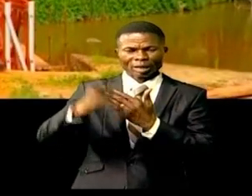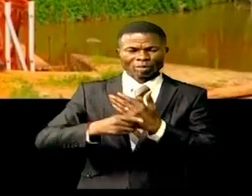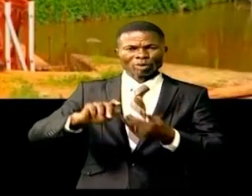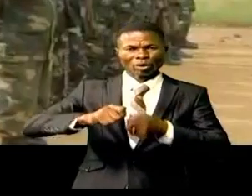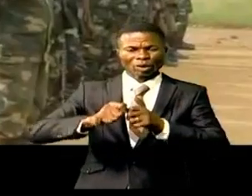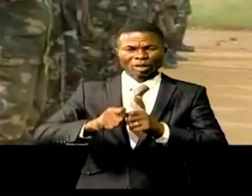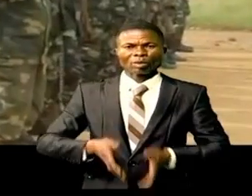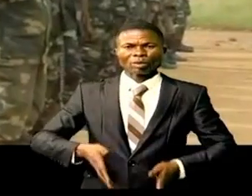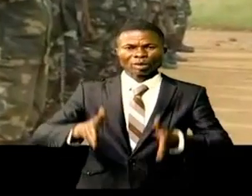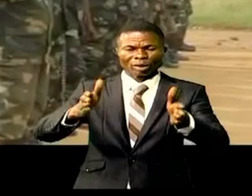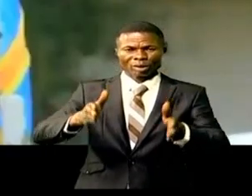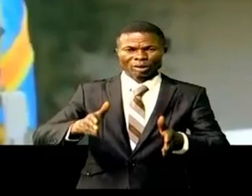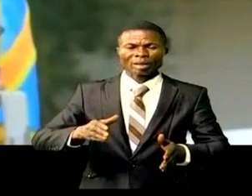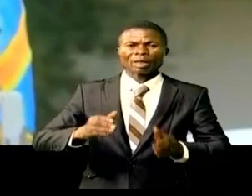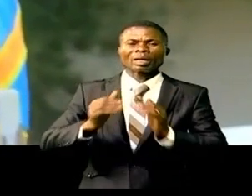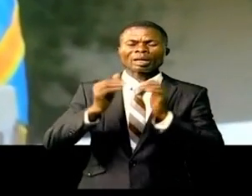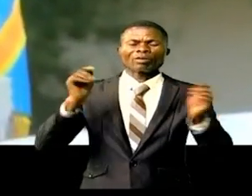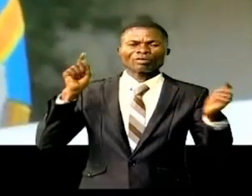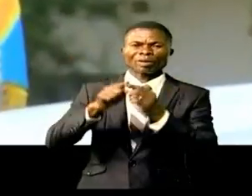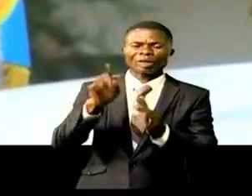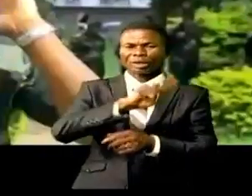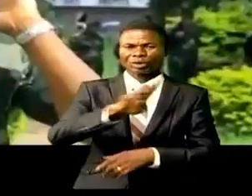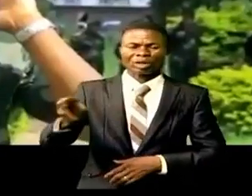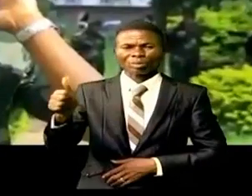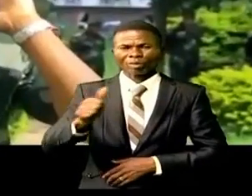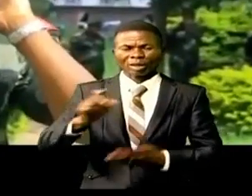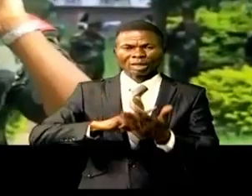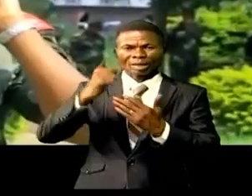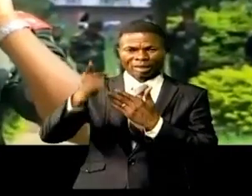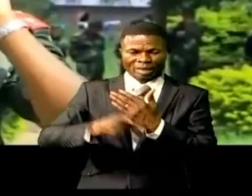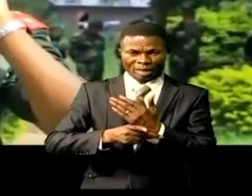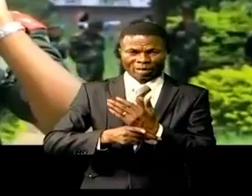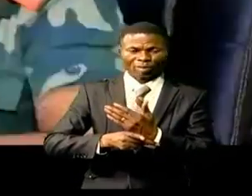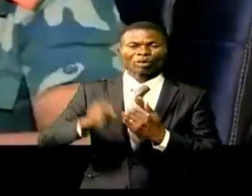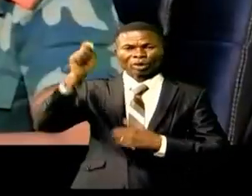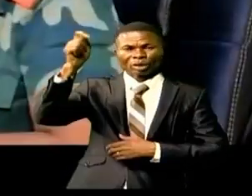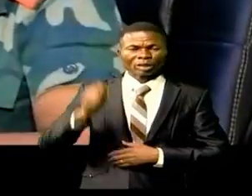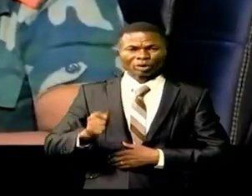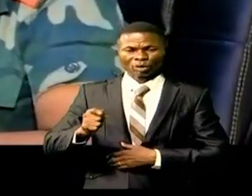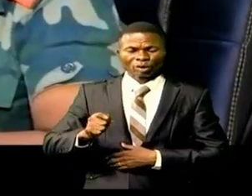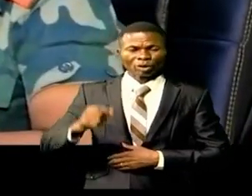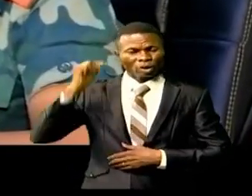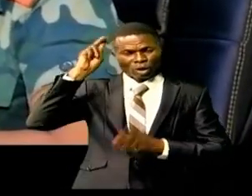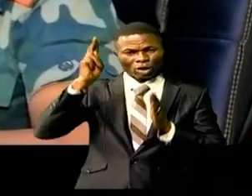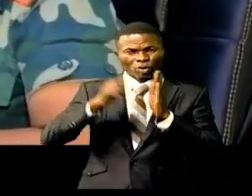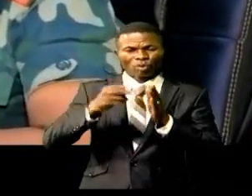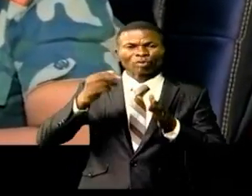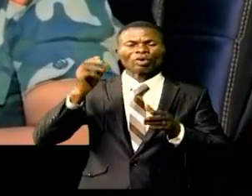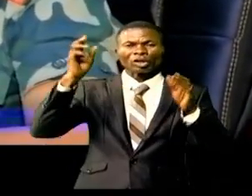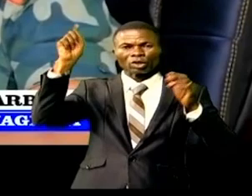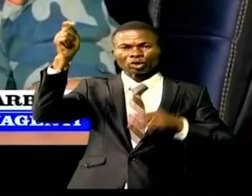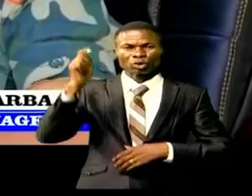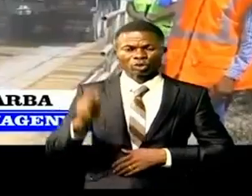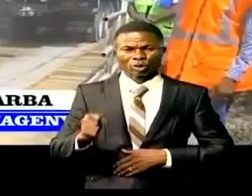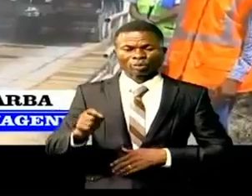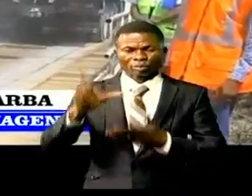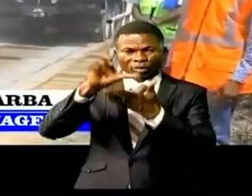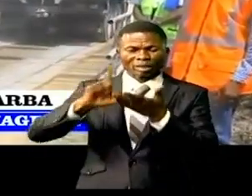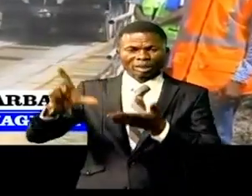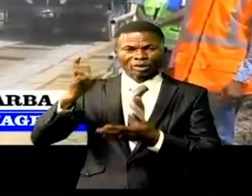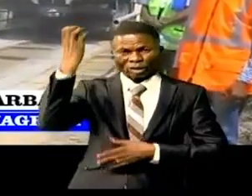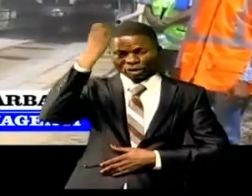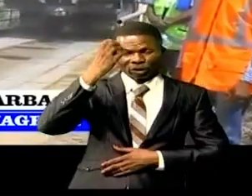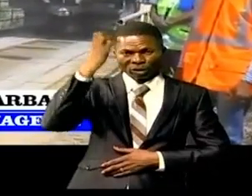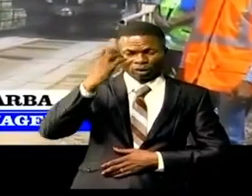routier PER 2021 dans une province en état de siège dirigée par le gouverneur militaire de l'Ituri et le lieutenant général Johnny